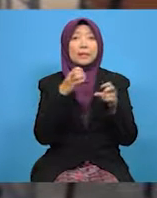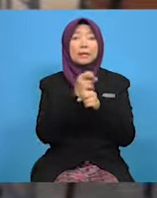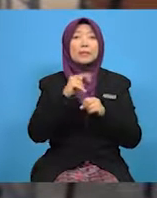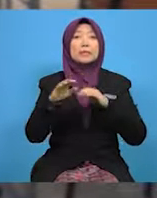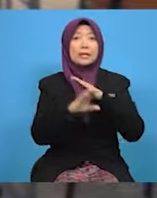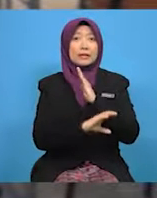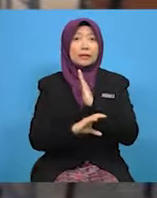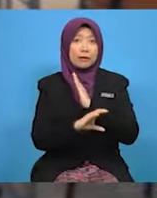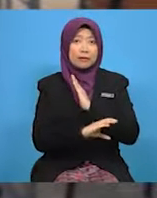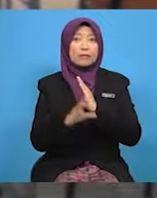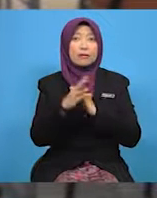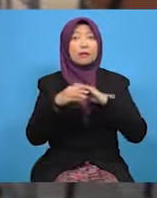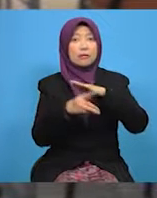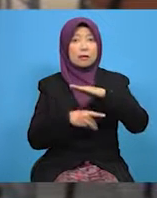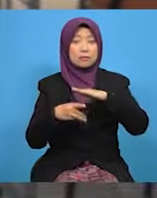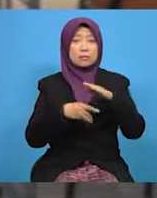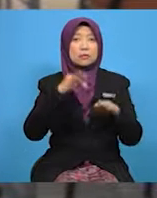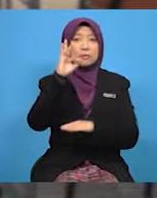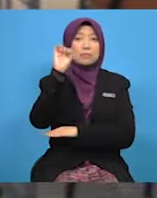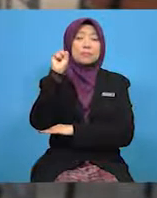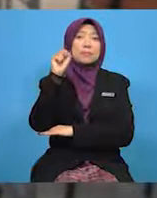negara dan dasar fiskal.